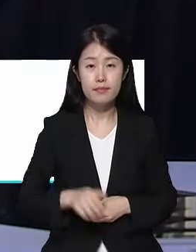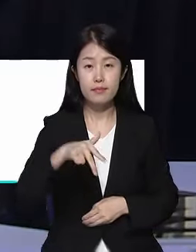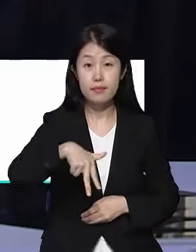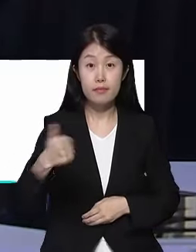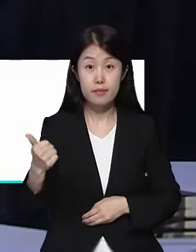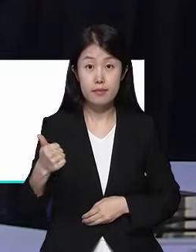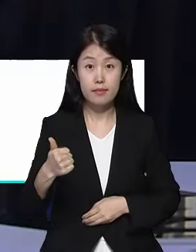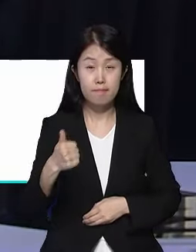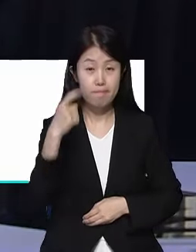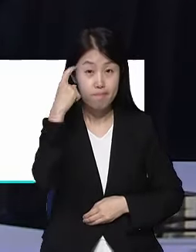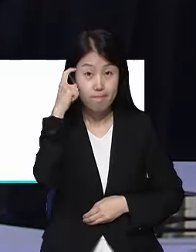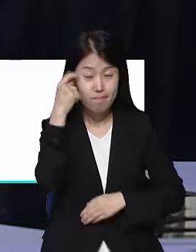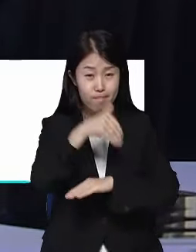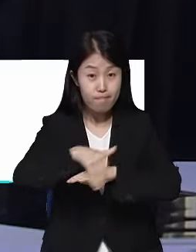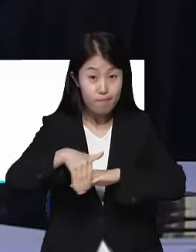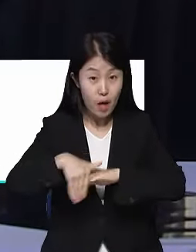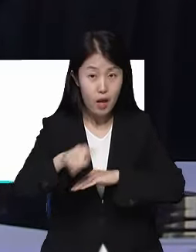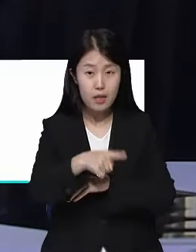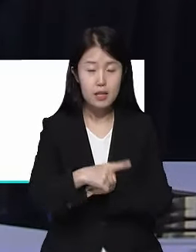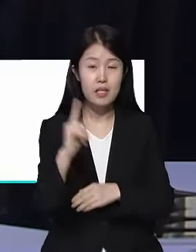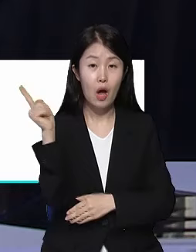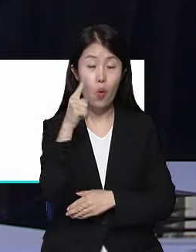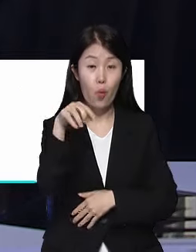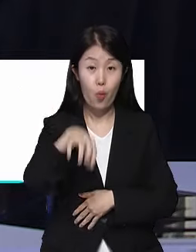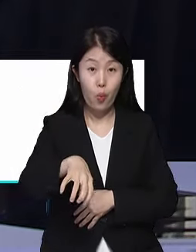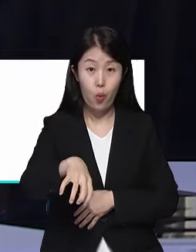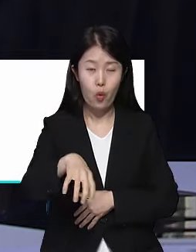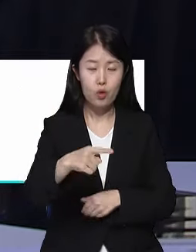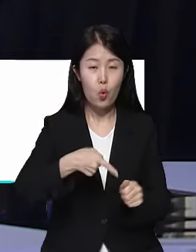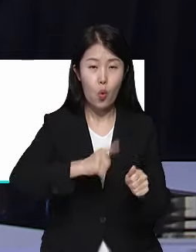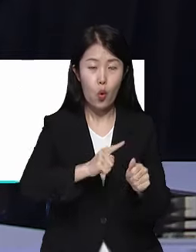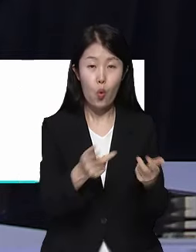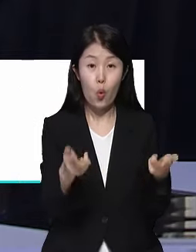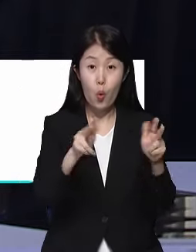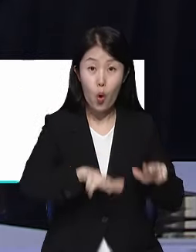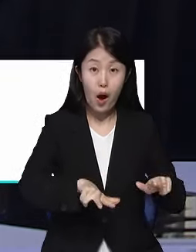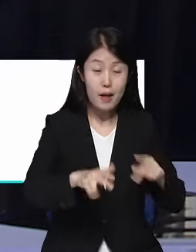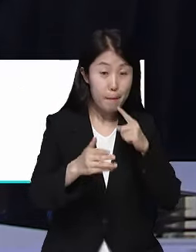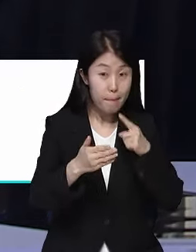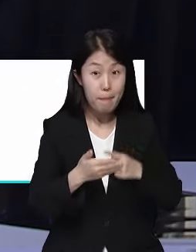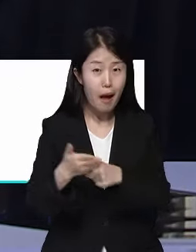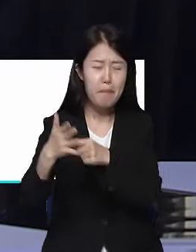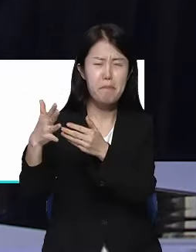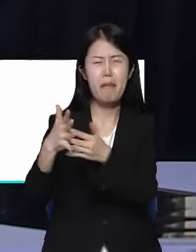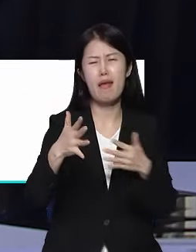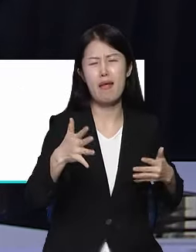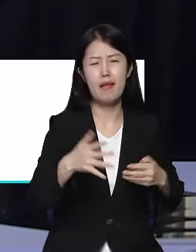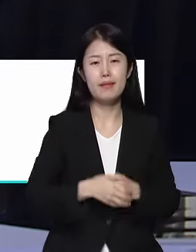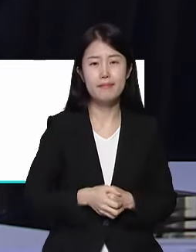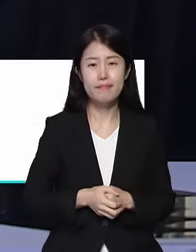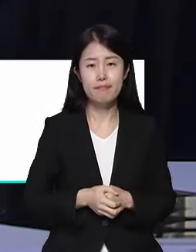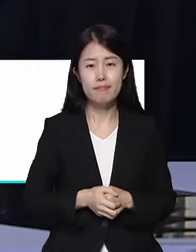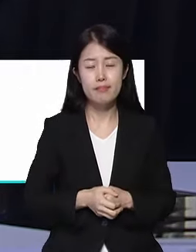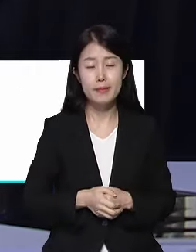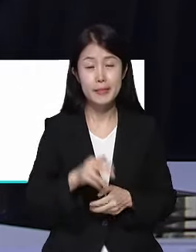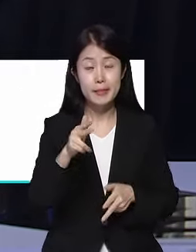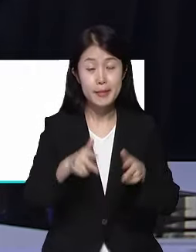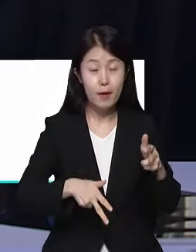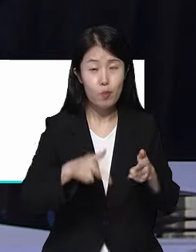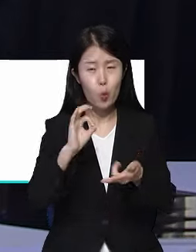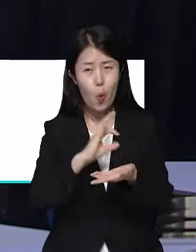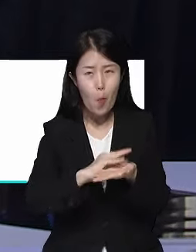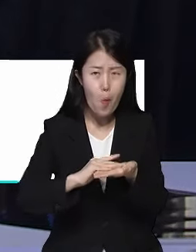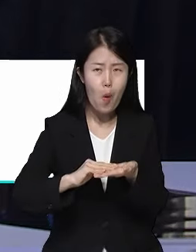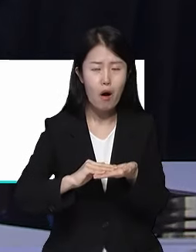장흥군이 추진하는 야구장과 조각공원 건립 사업이 전라남도 투자심사에서 퇴짜를 맞았습니다. 사업의 기대 효과가